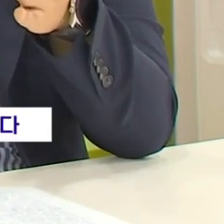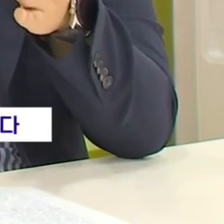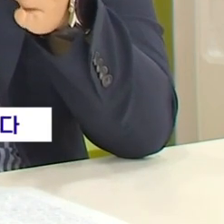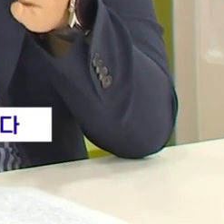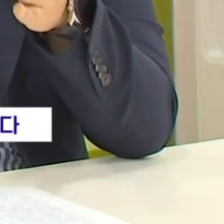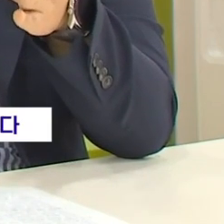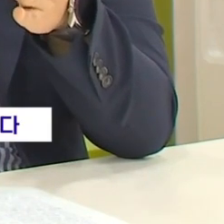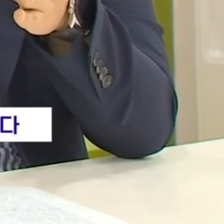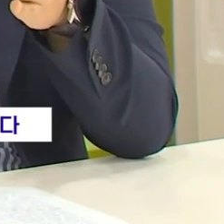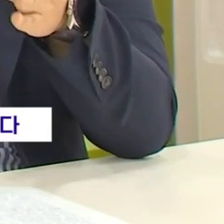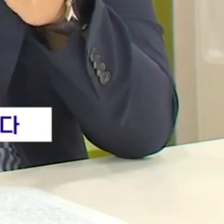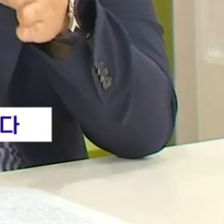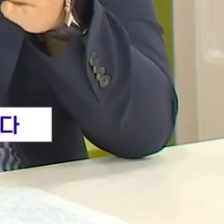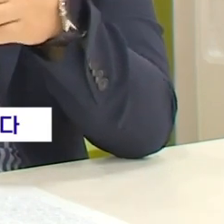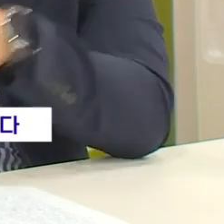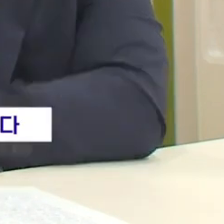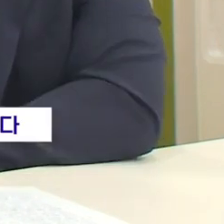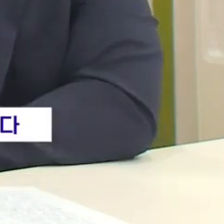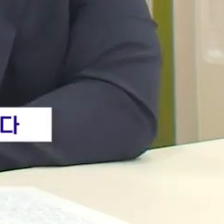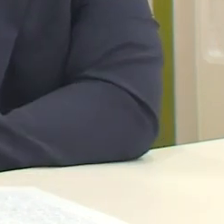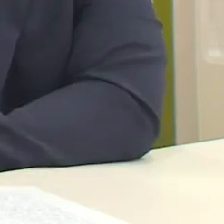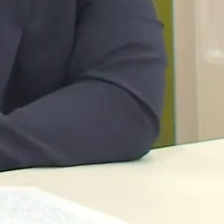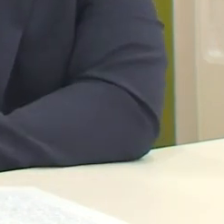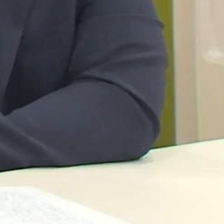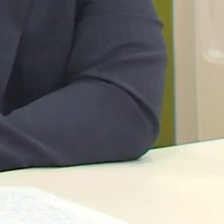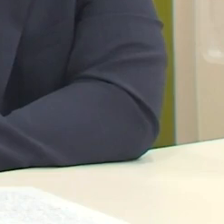저희들이 좀 장기적으로 검토를 해볼 생각입니다.